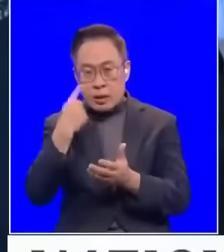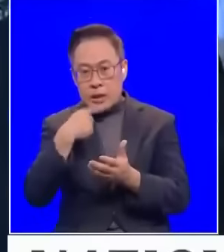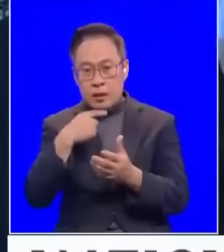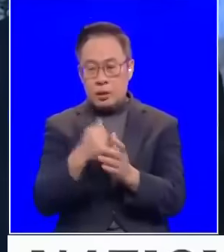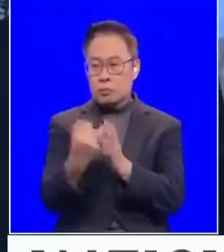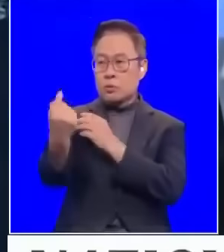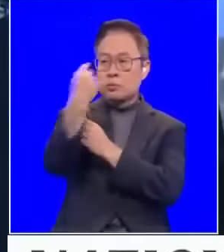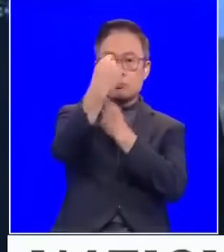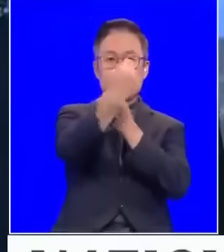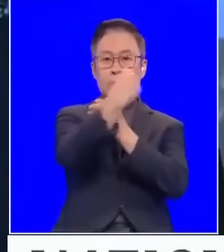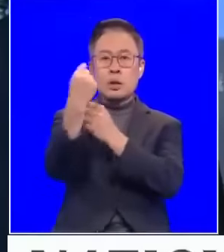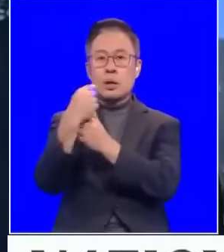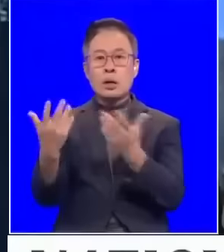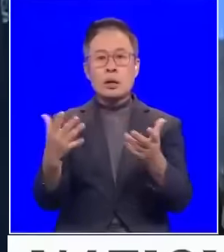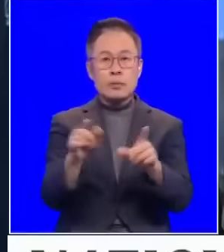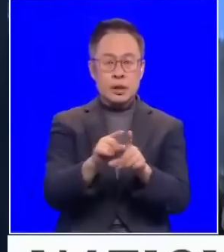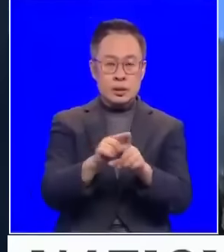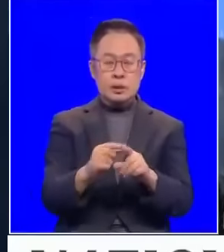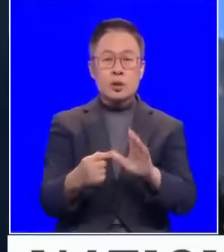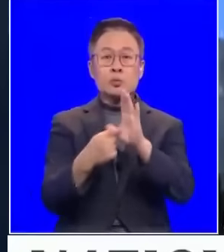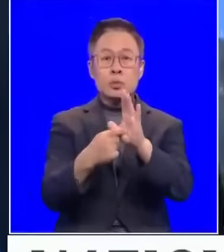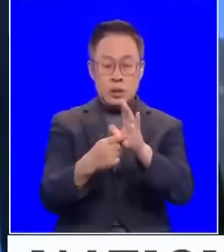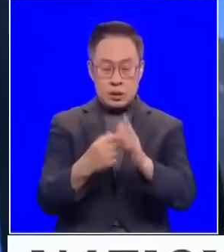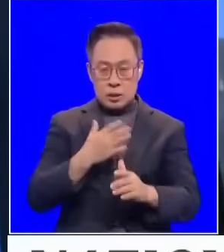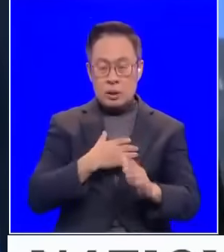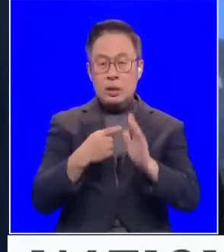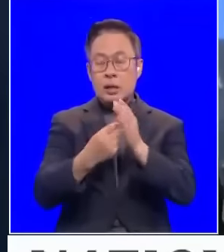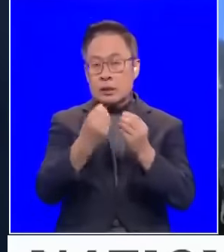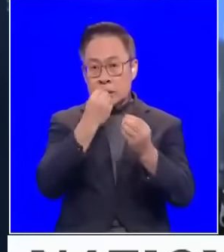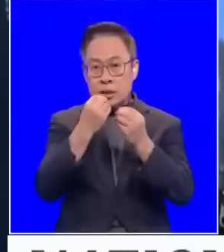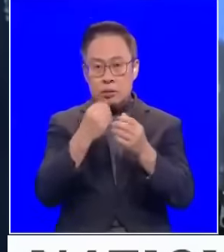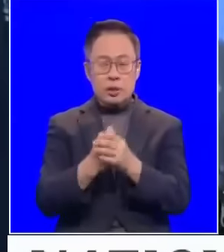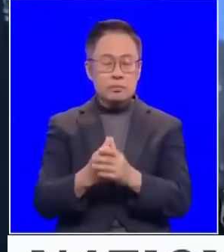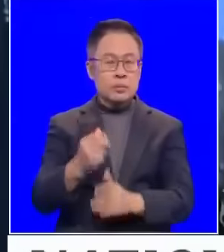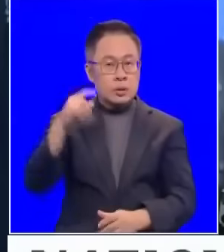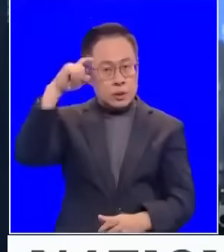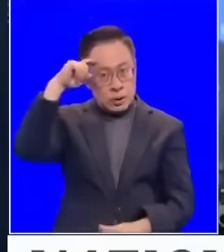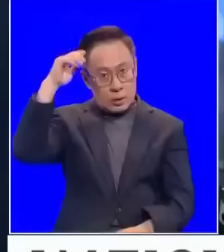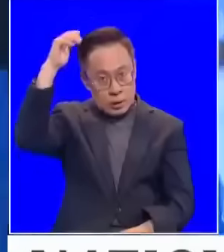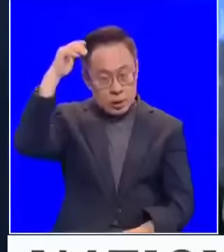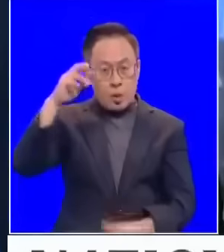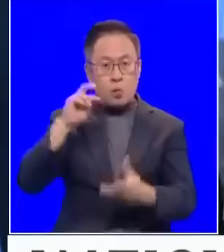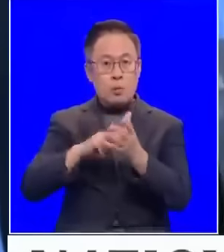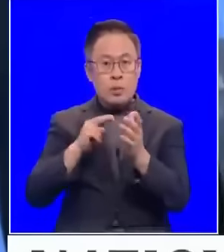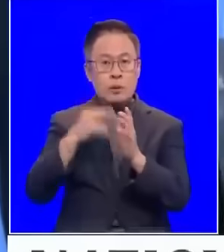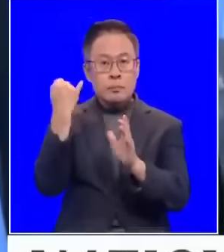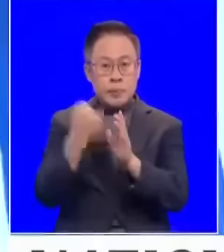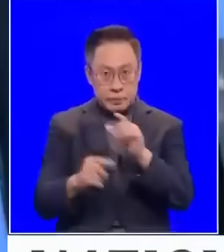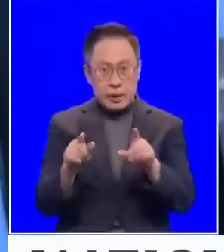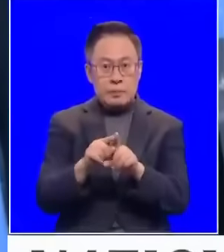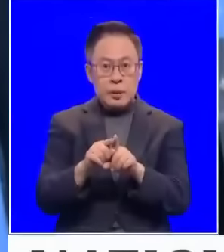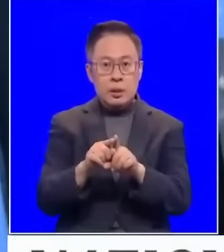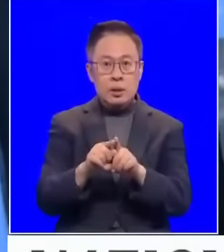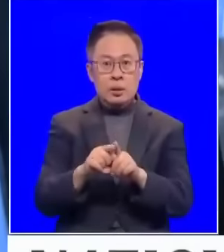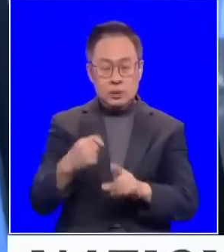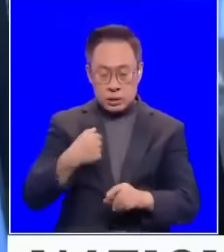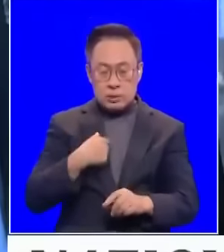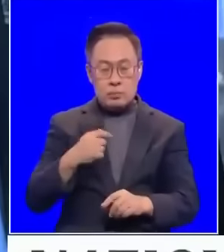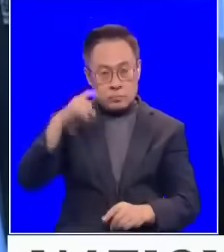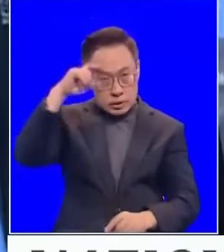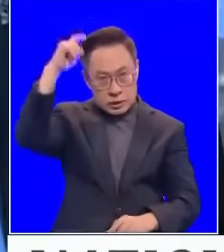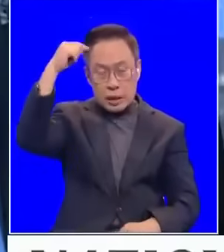มมติว่าคุณอุ๊งอิ๊งก็ยกตัวอย่างว่าถ้าเกิดว่าดิฉันไปทานข้าวกับคุณเศรษฐาเนี่ย อันนี้จะถือว่าเป็นการครอบงำทางการเมืองด้วยหรือไม่นะคะ